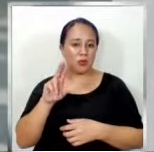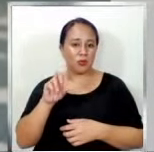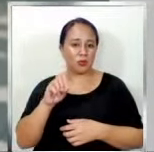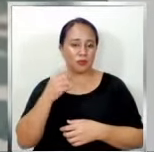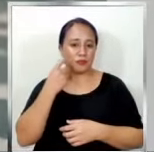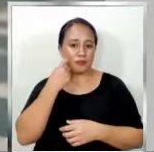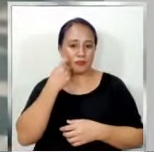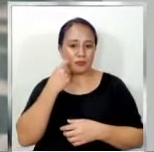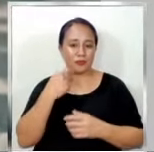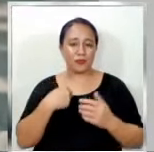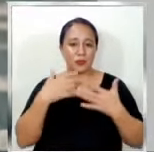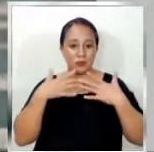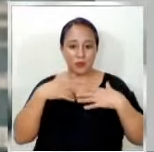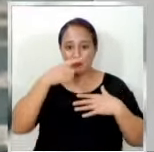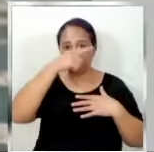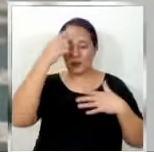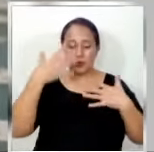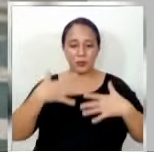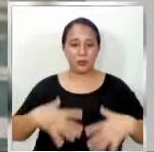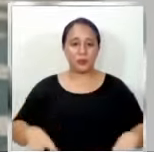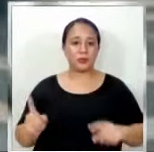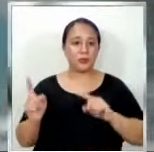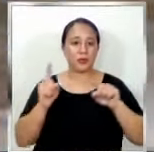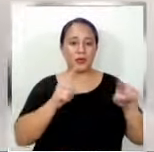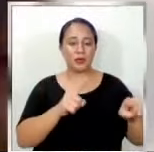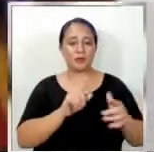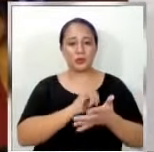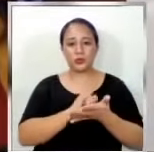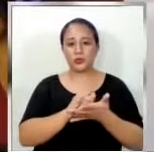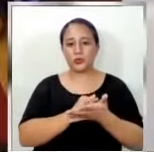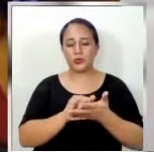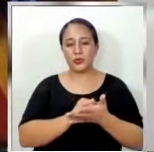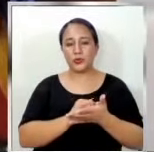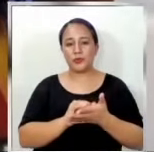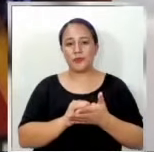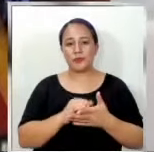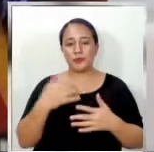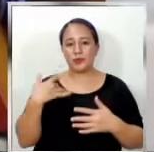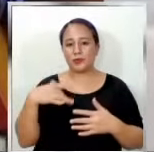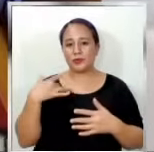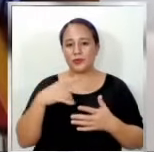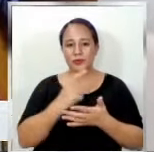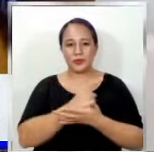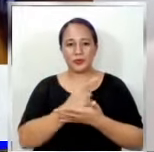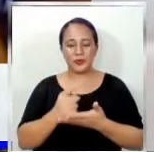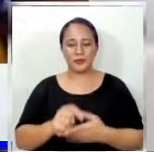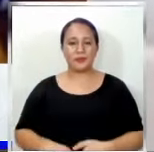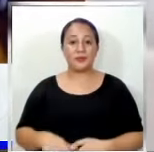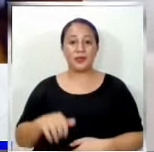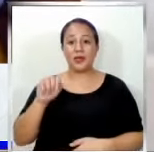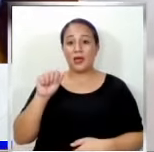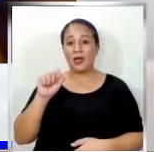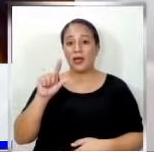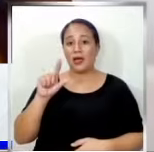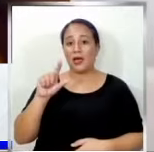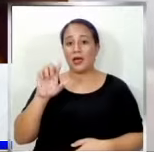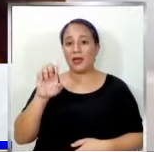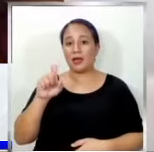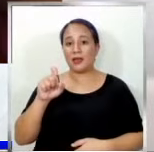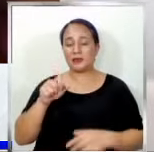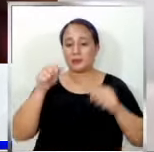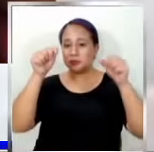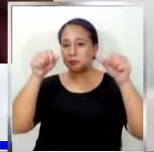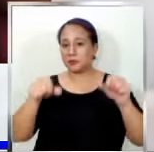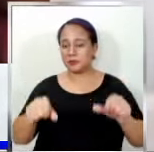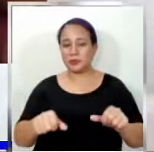all-black outfit nang dumalo siya sa New York Fashion Week. Si Alice Dixon nagpost naman ng litrato sa beach na may